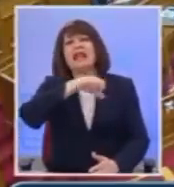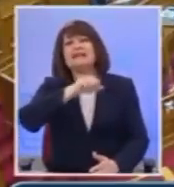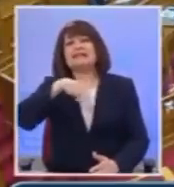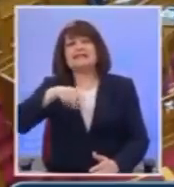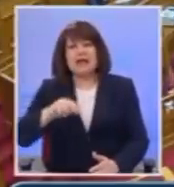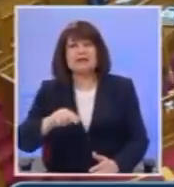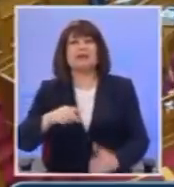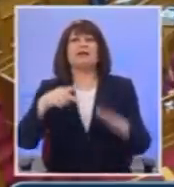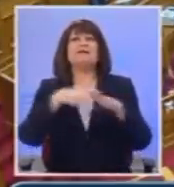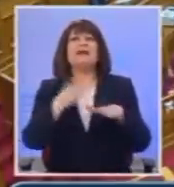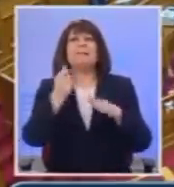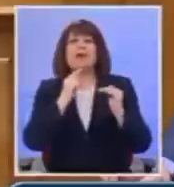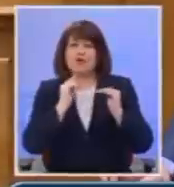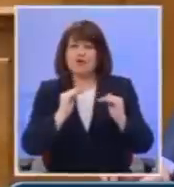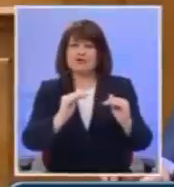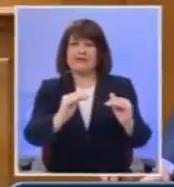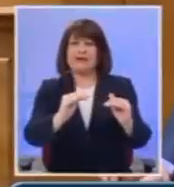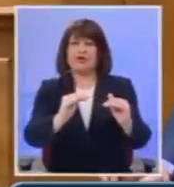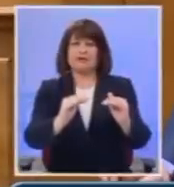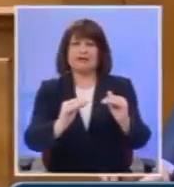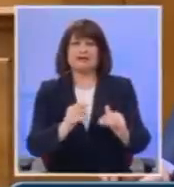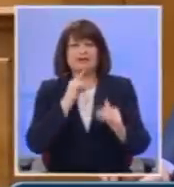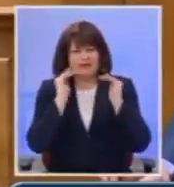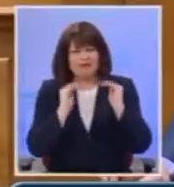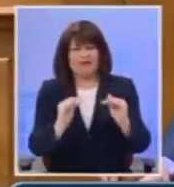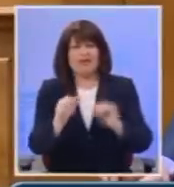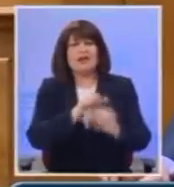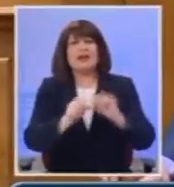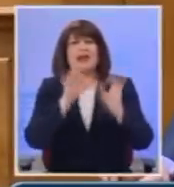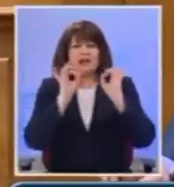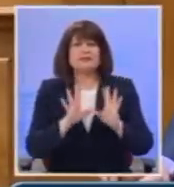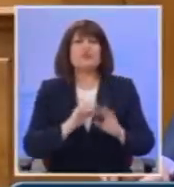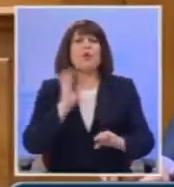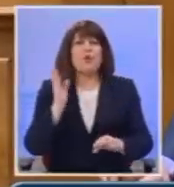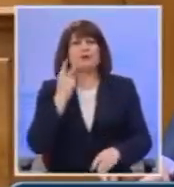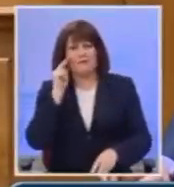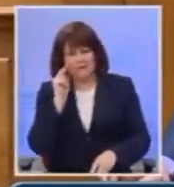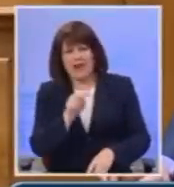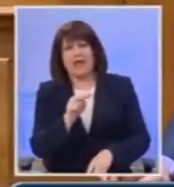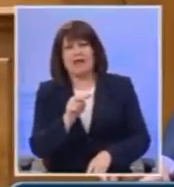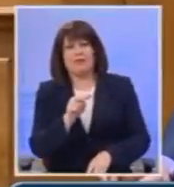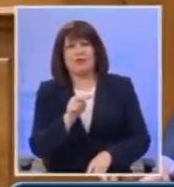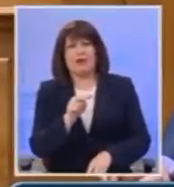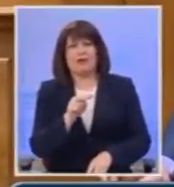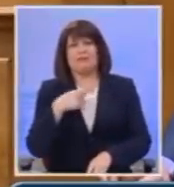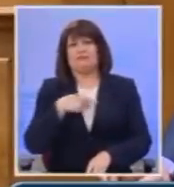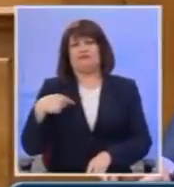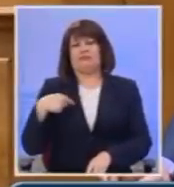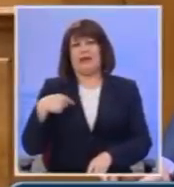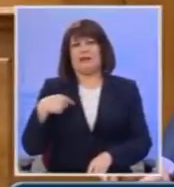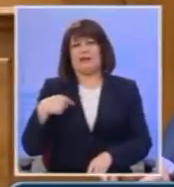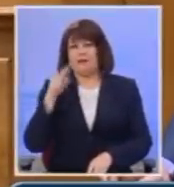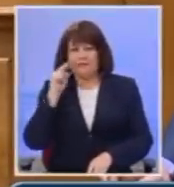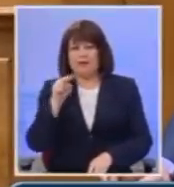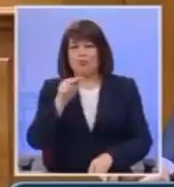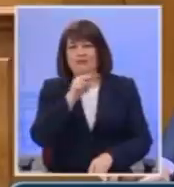Ταμείο Χρηματοπιστωτικής Σταθερότητας, κανείς δεν έχει αλλάξει. Ακόμα και όταν βλέπουμε αυτοί οι οποίοι είναι επικεφαλείς